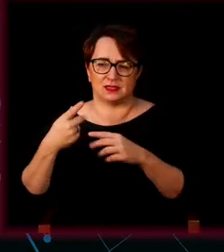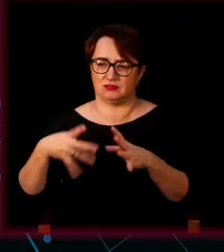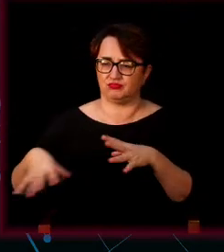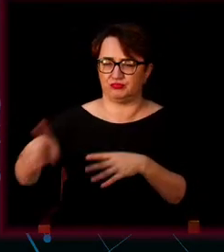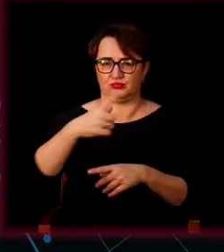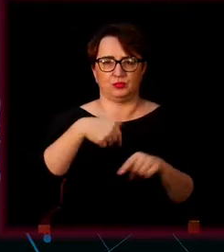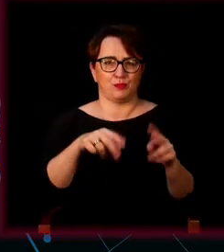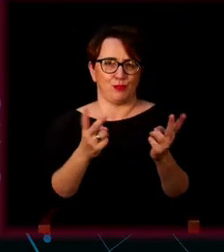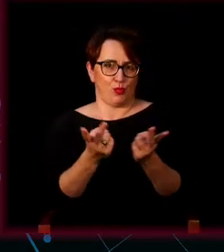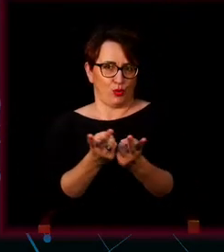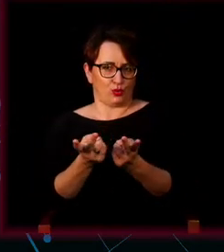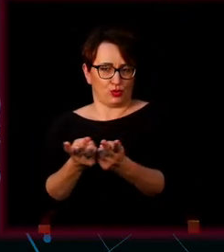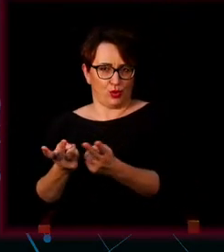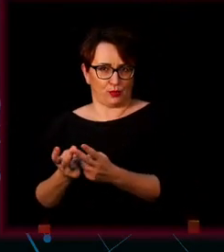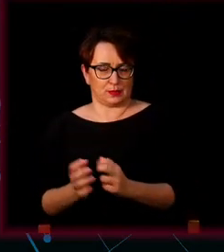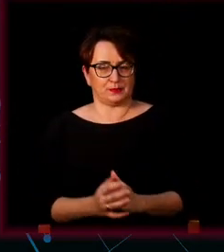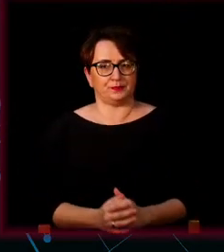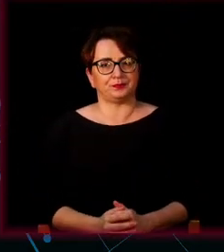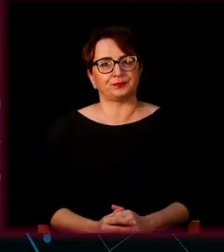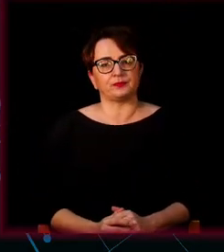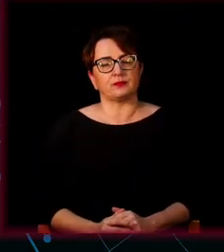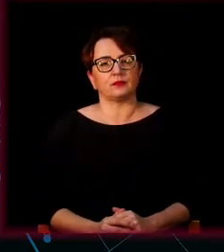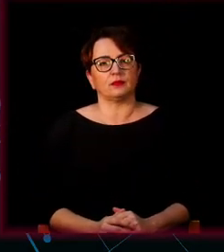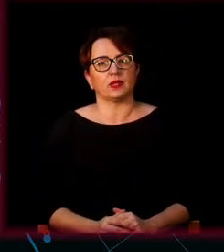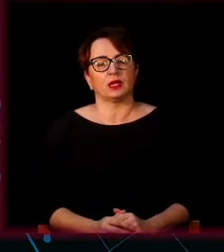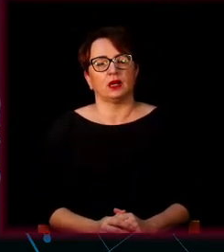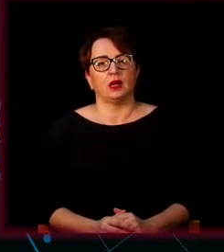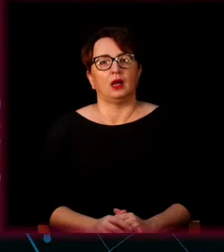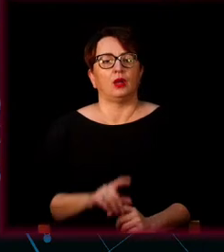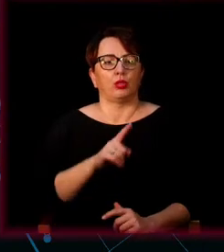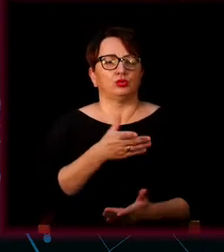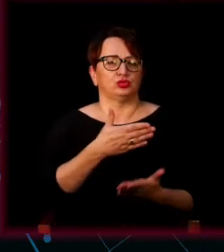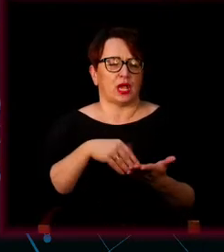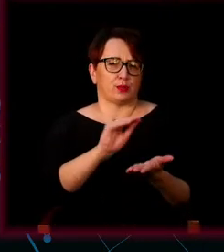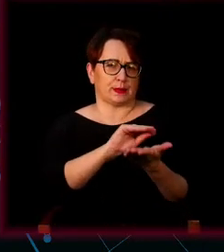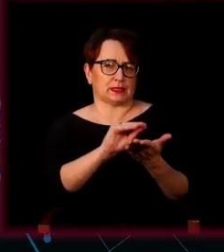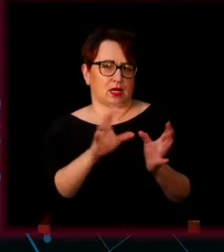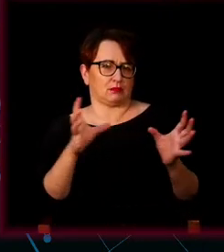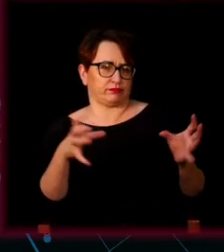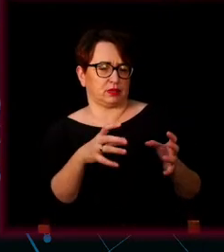Cały czas dosyć silnie się trzymało, oczywiście u części pisarzy, to też